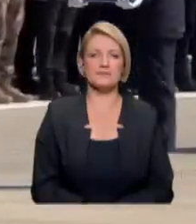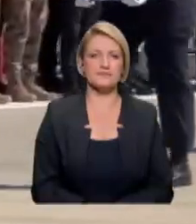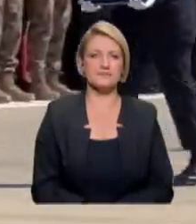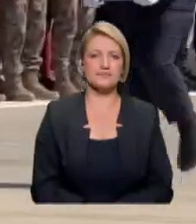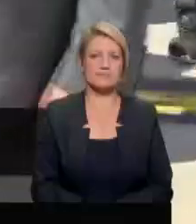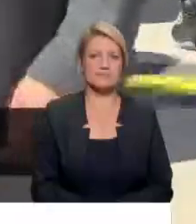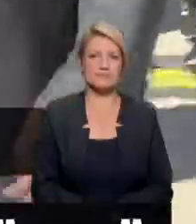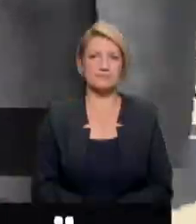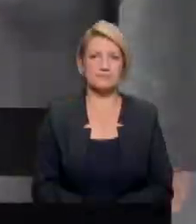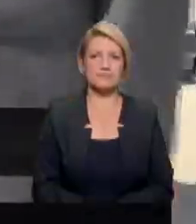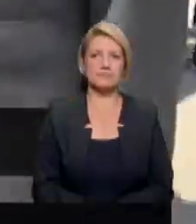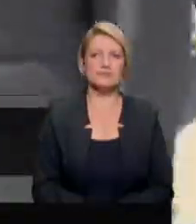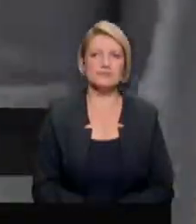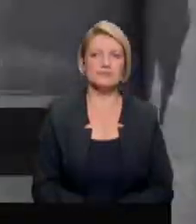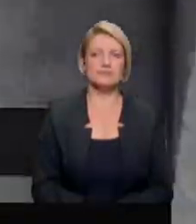emanetler